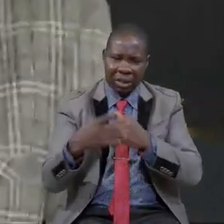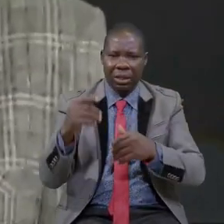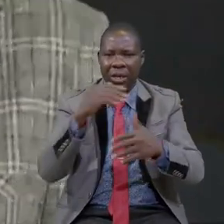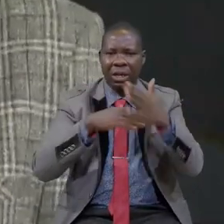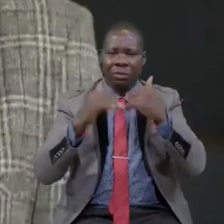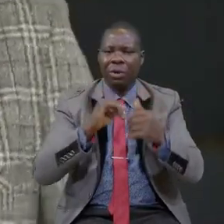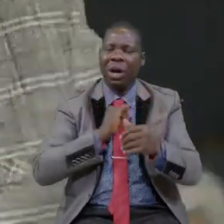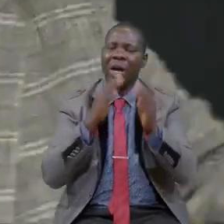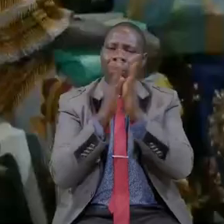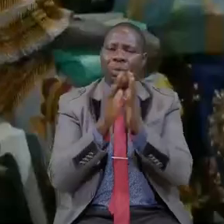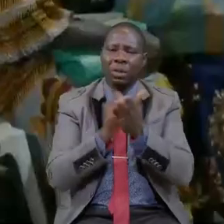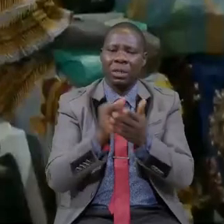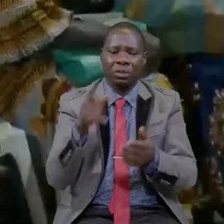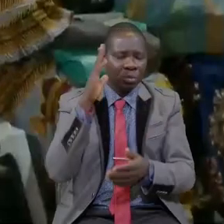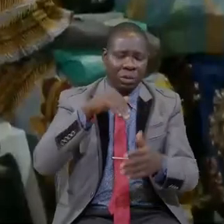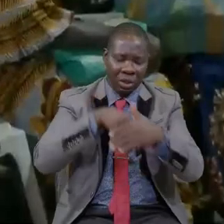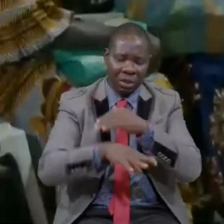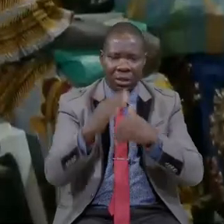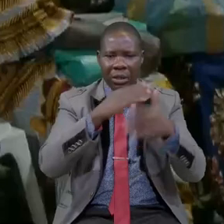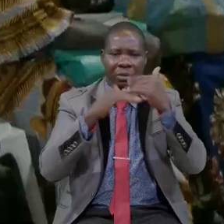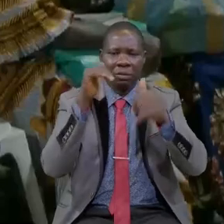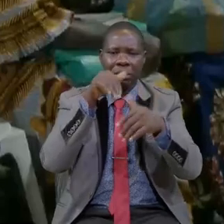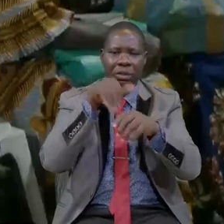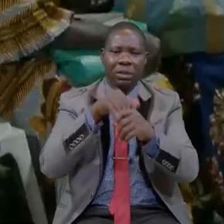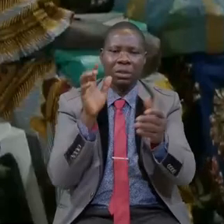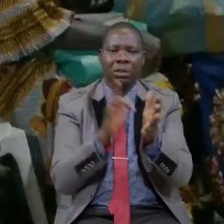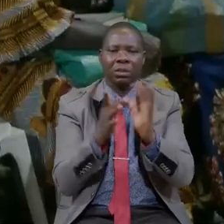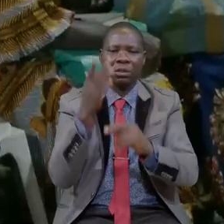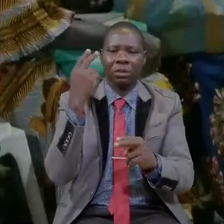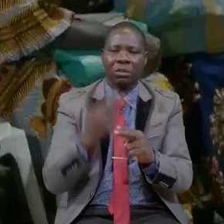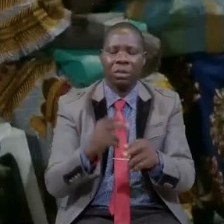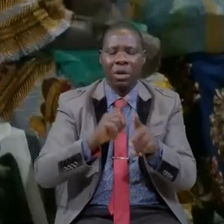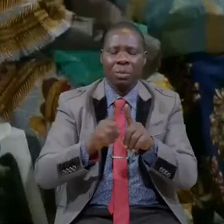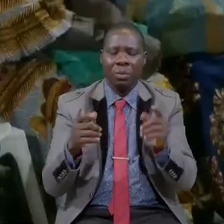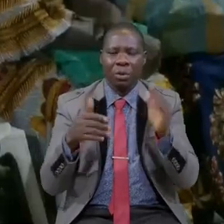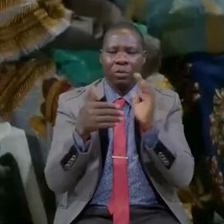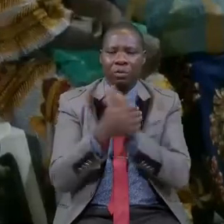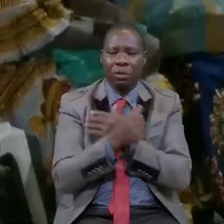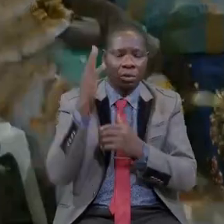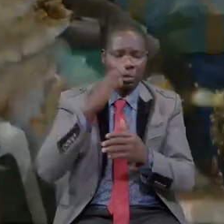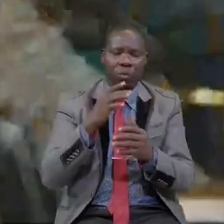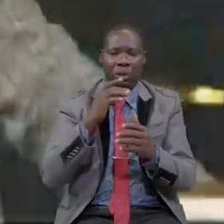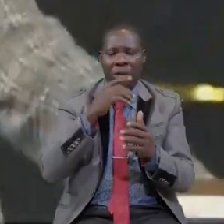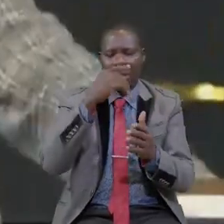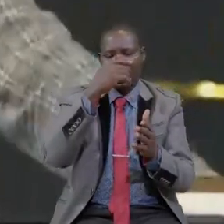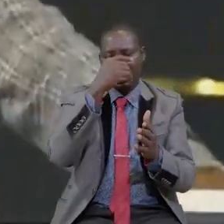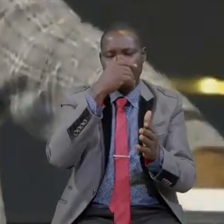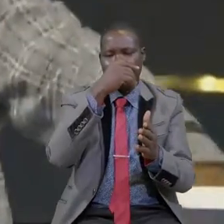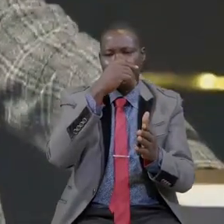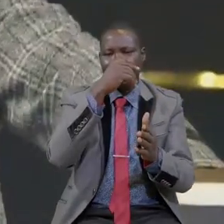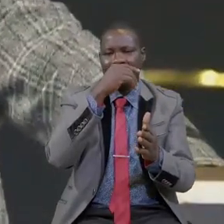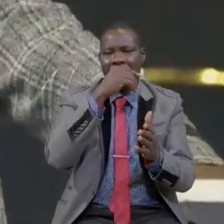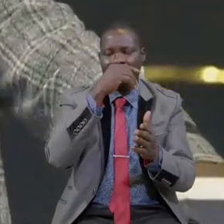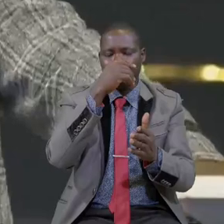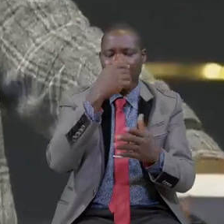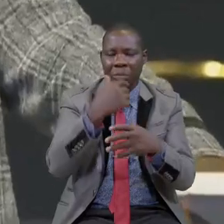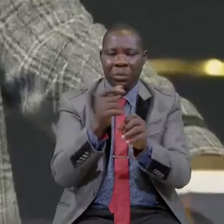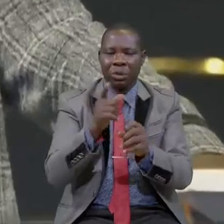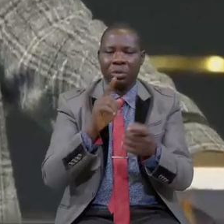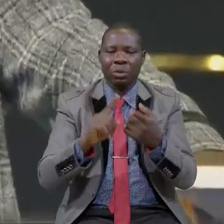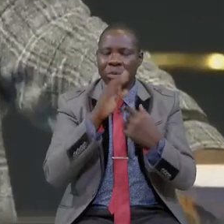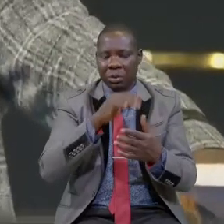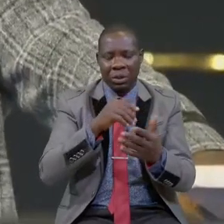dans le royaume au nom de Jésus. Mais la fornication ne va te disqualifier. L'adultère